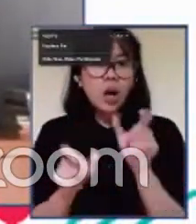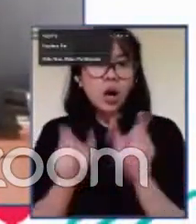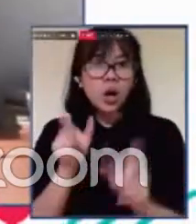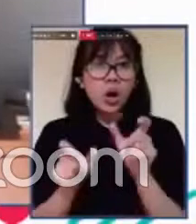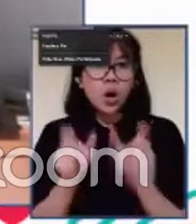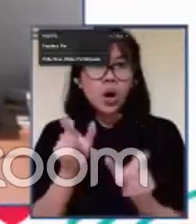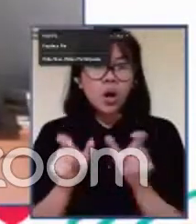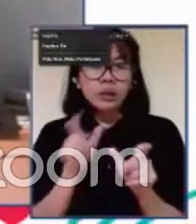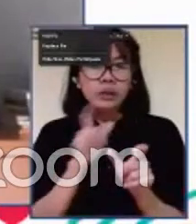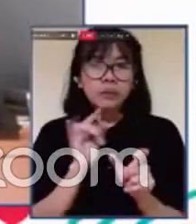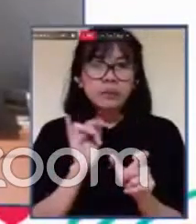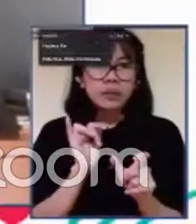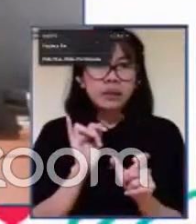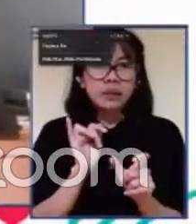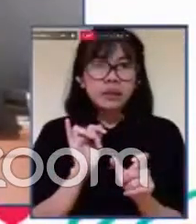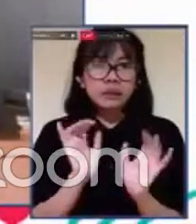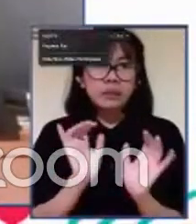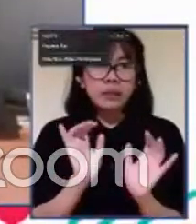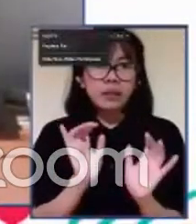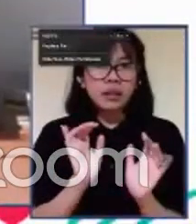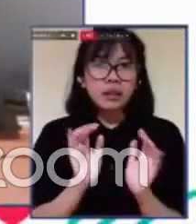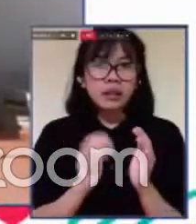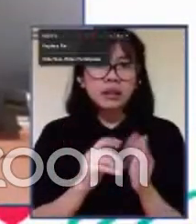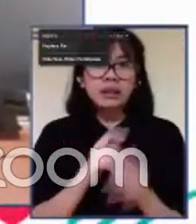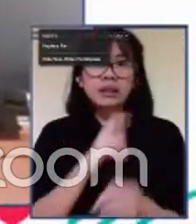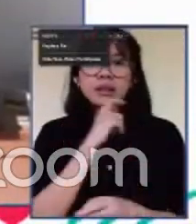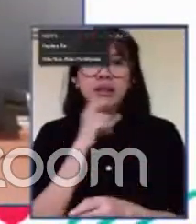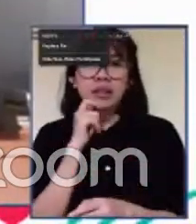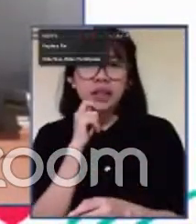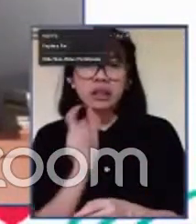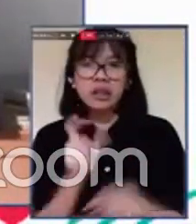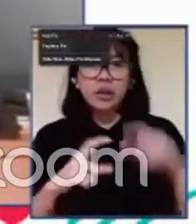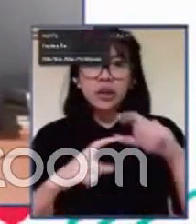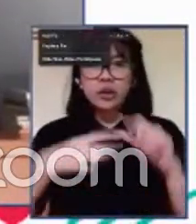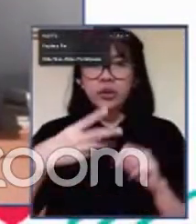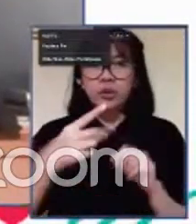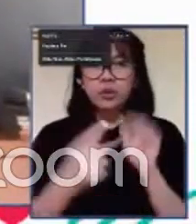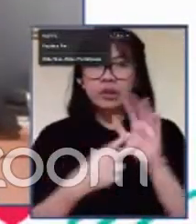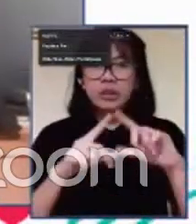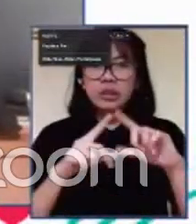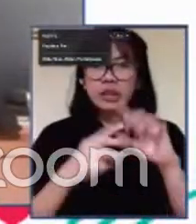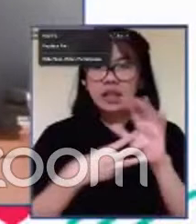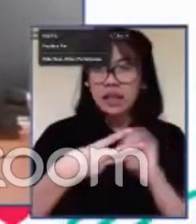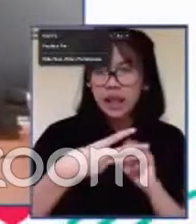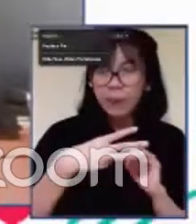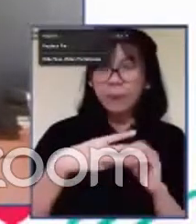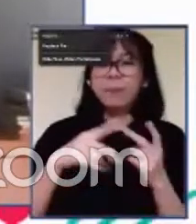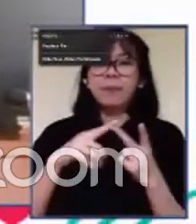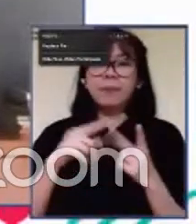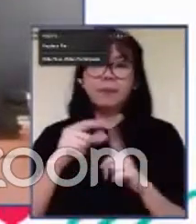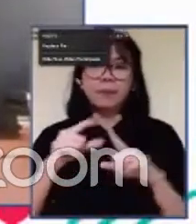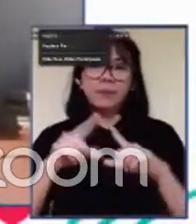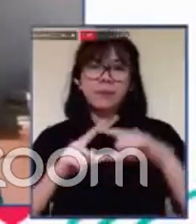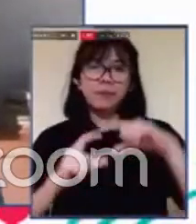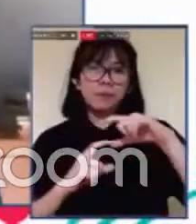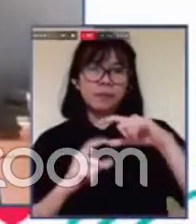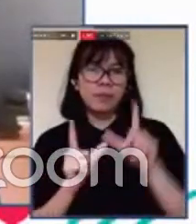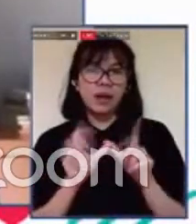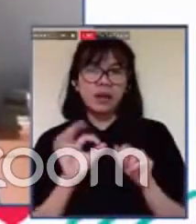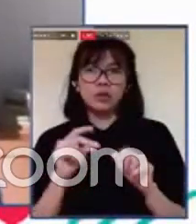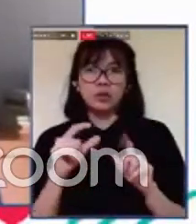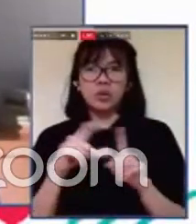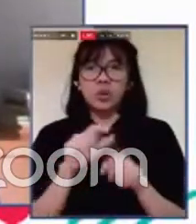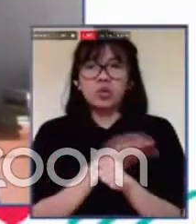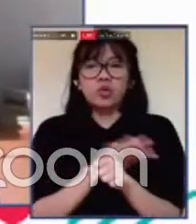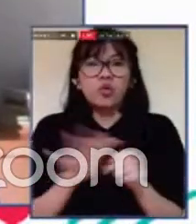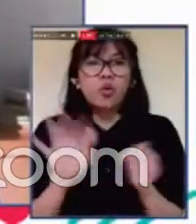Dan ternyata username yang kita miliki dan password yang kita miliki tidak cukup untuk menjaga akun